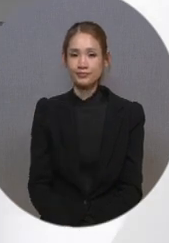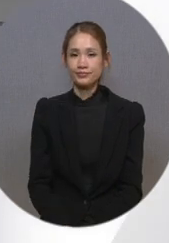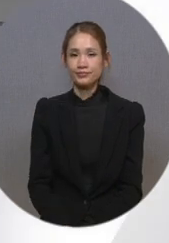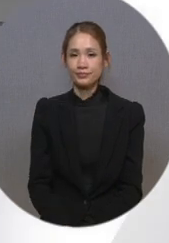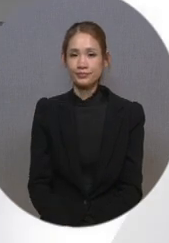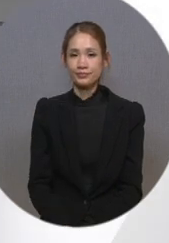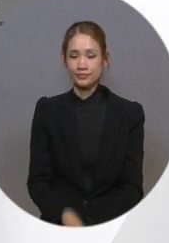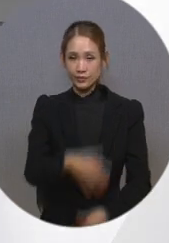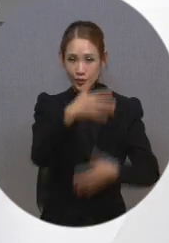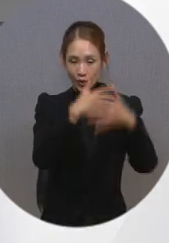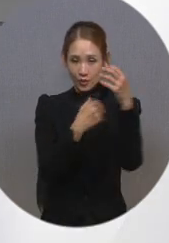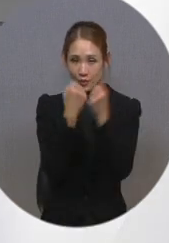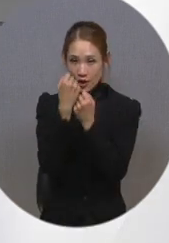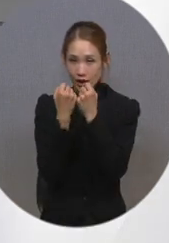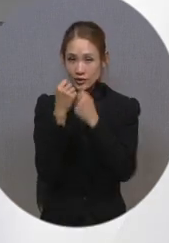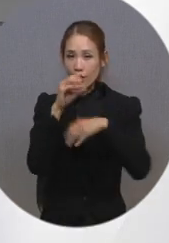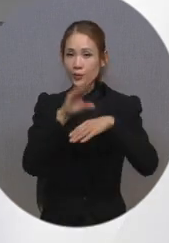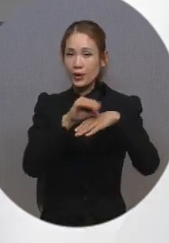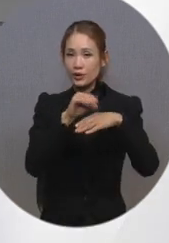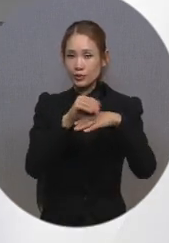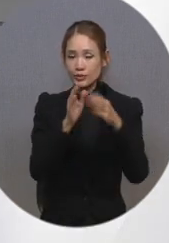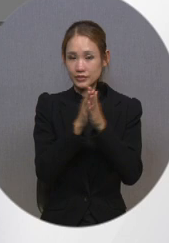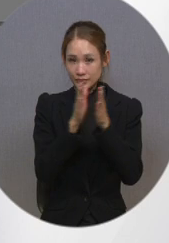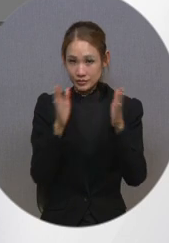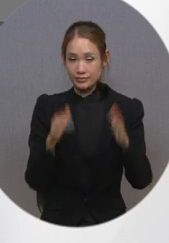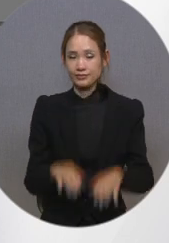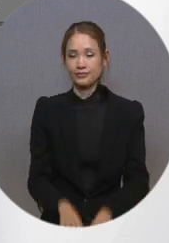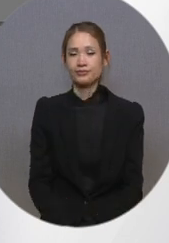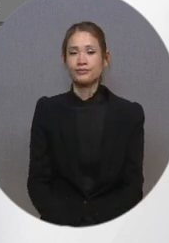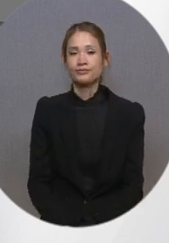화면 해설 방송 설정에 진입하게 됩니다.